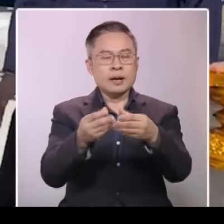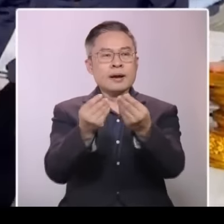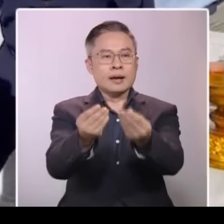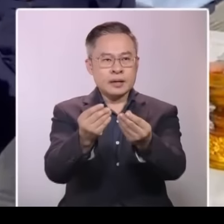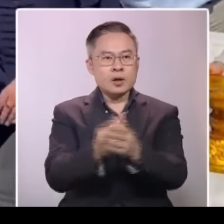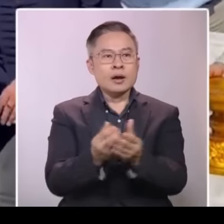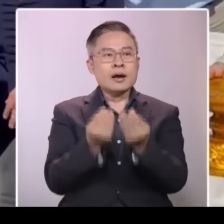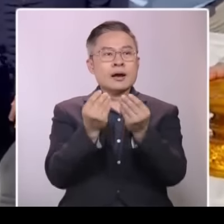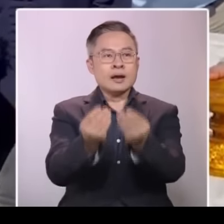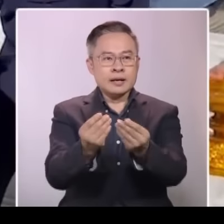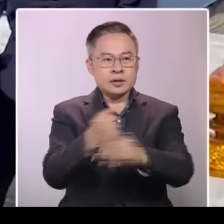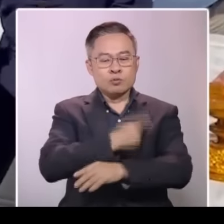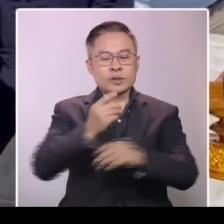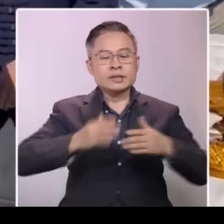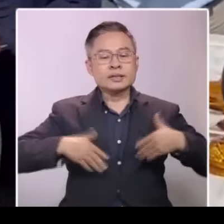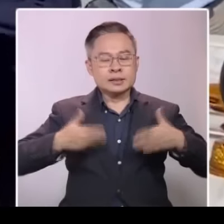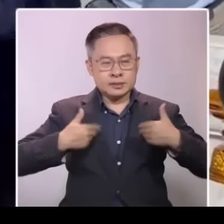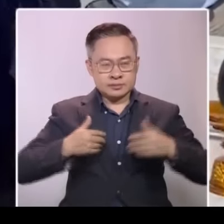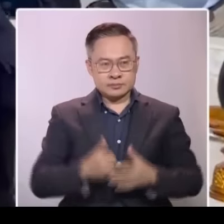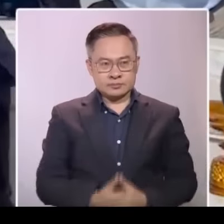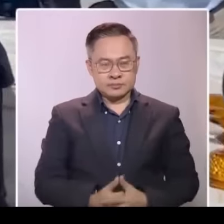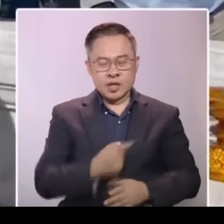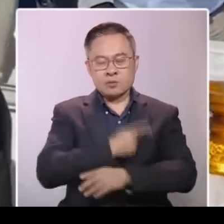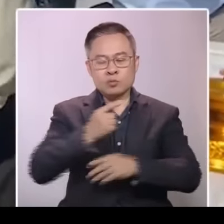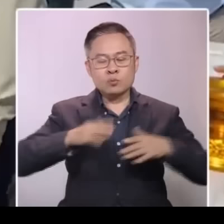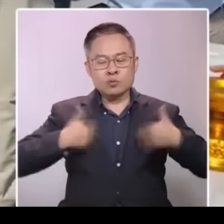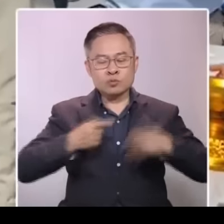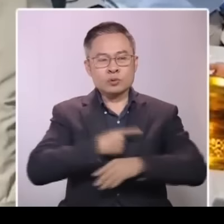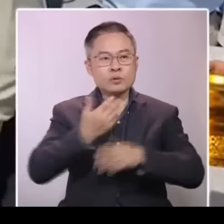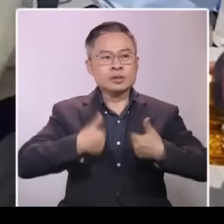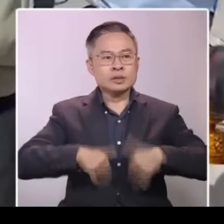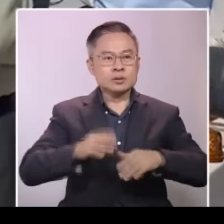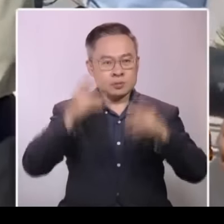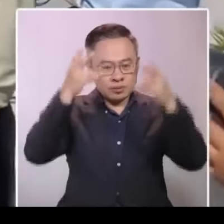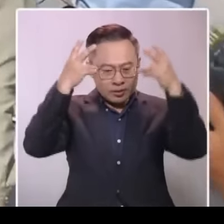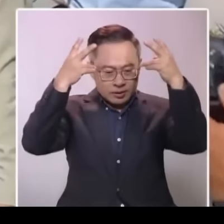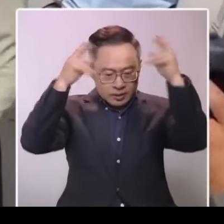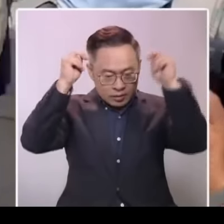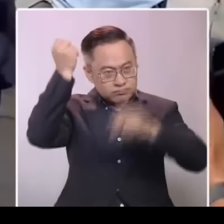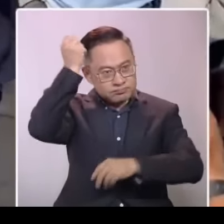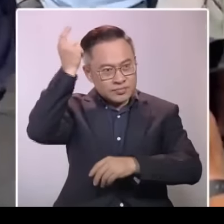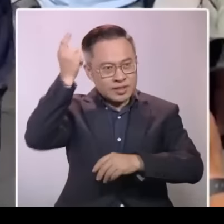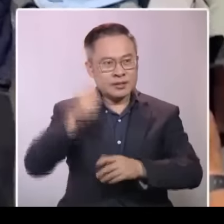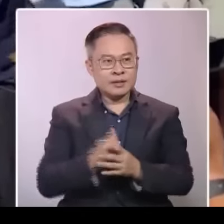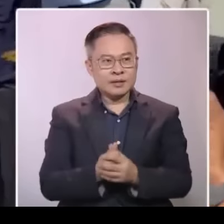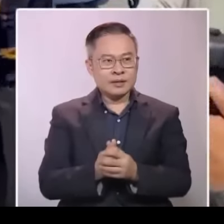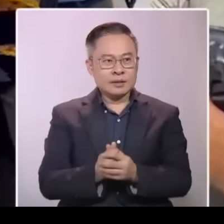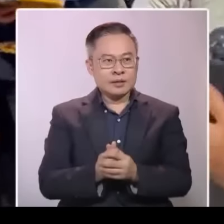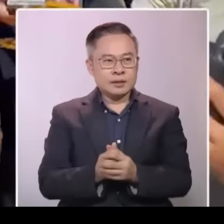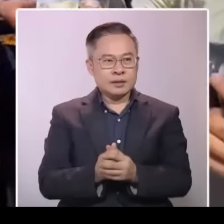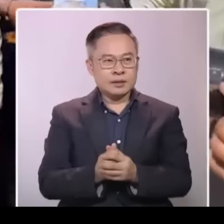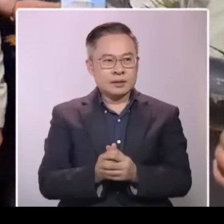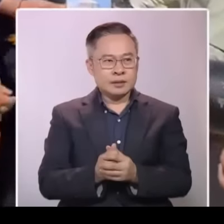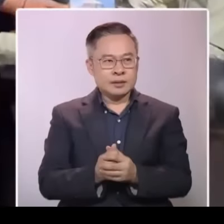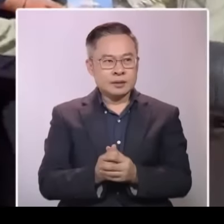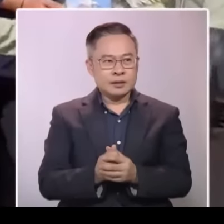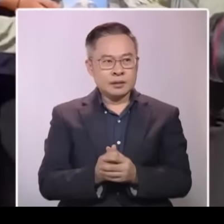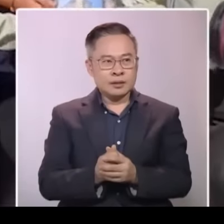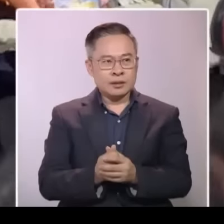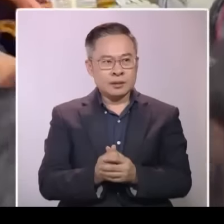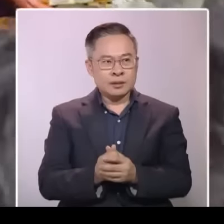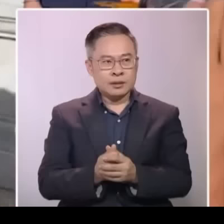ยพรแฮปปี้เบิร์ธเดย์สุขสันต์วันเกิดด้วยนะเป็นภาพน่ารักเลยนะครับ ถ้าสังเกตดูจะเห็นไหมคะว่าทั้งคุณอุ๊งอิ๊งเองนะคะแล้